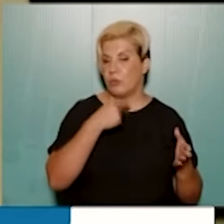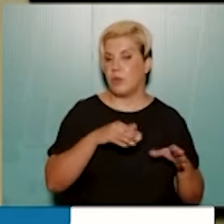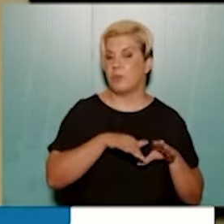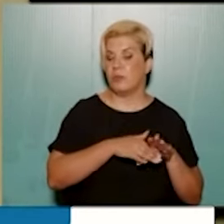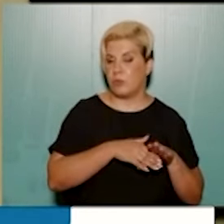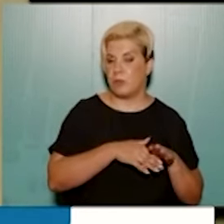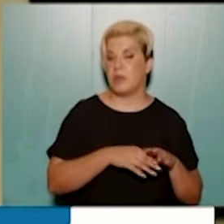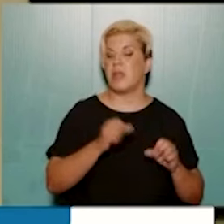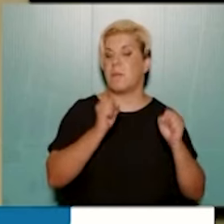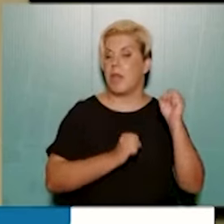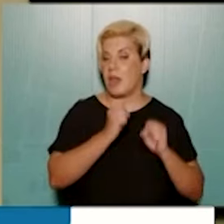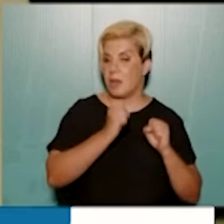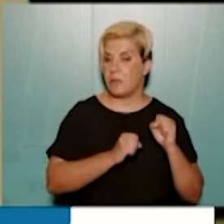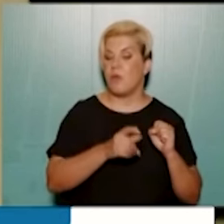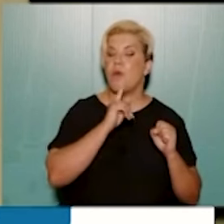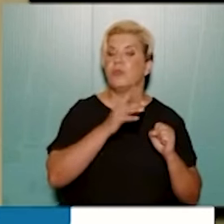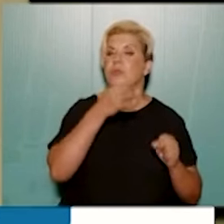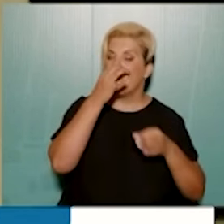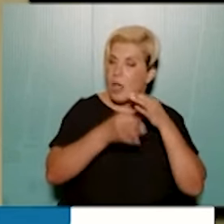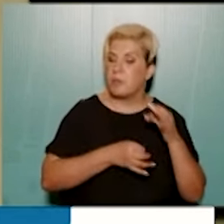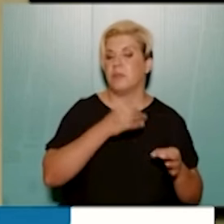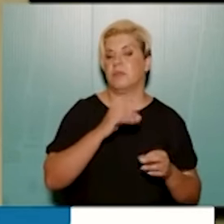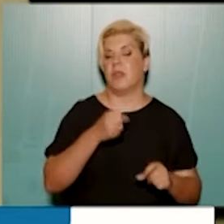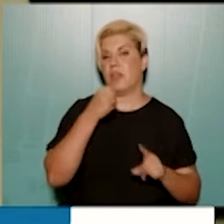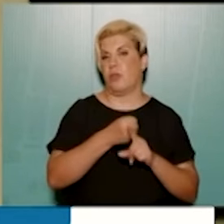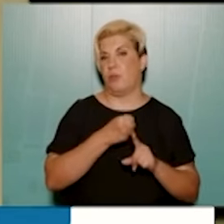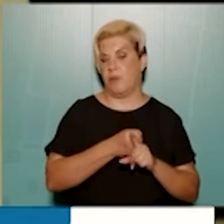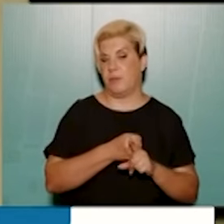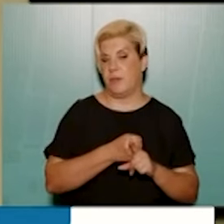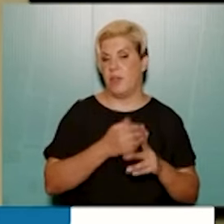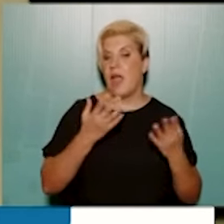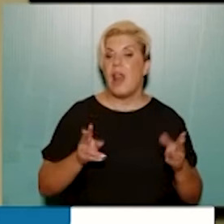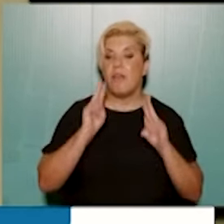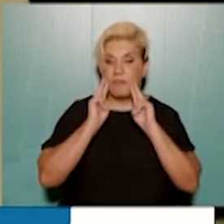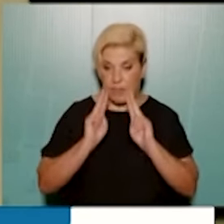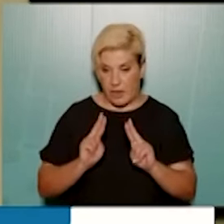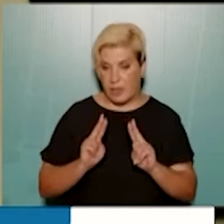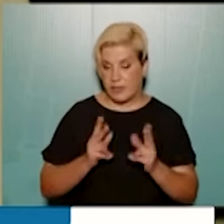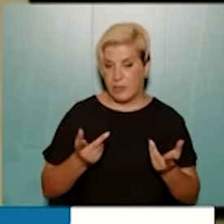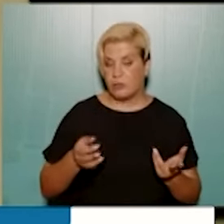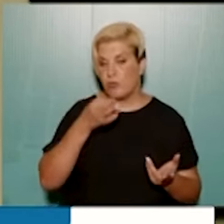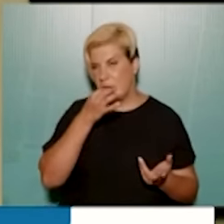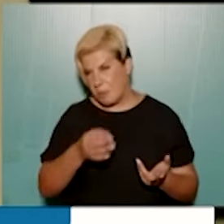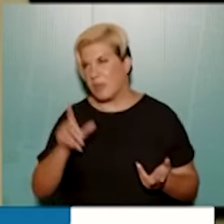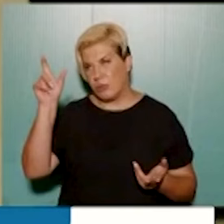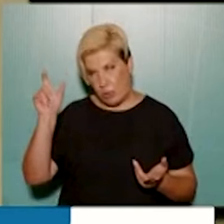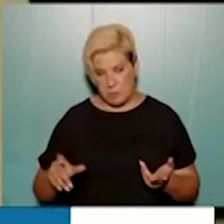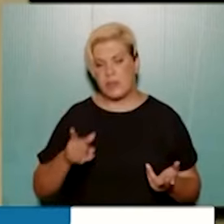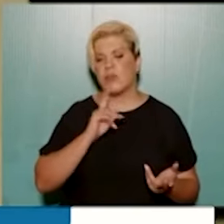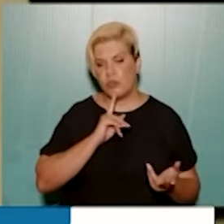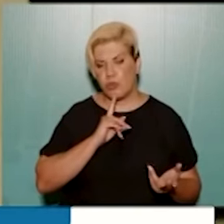μέσα και μηχανήματα, όπως λέγαμε και λέμε και διεκδικούμε. Αλλά φαίνεται, και μάλλον το είπατε πάνω κάτω ή δεν